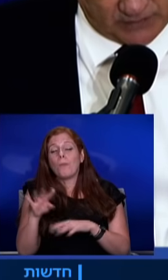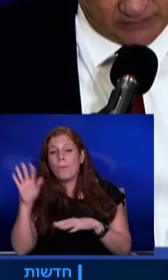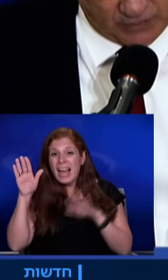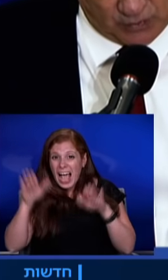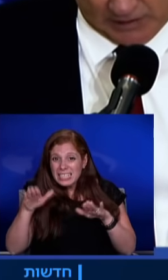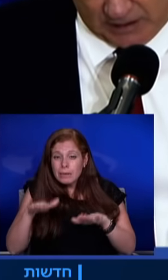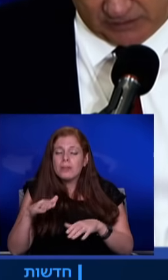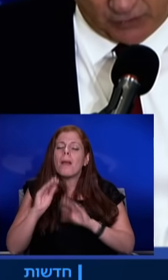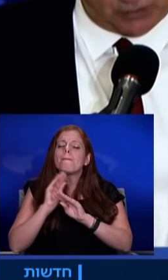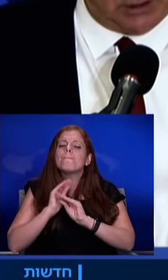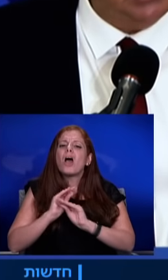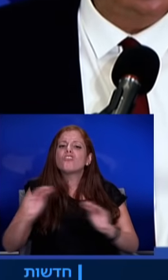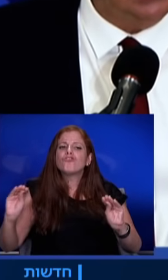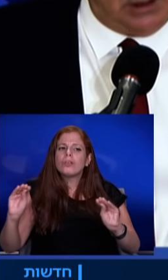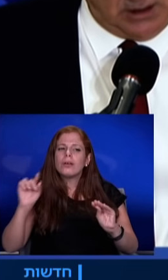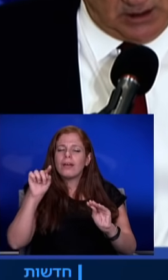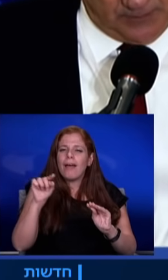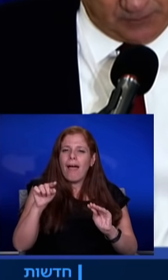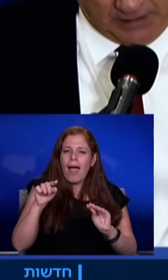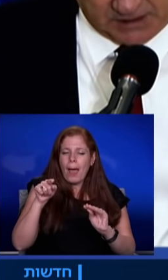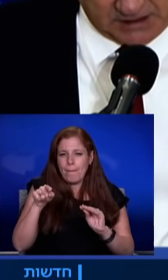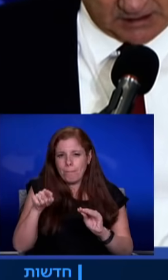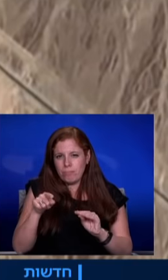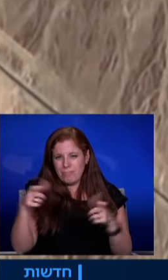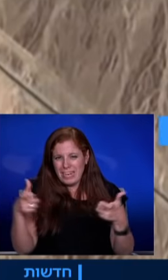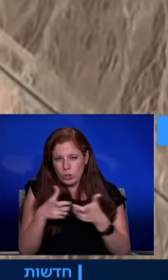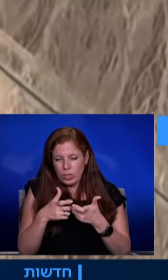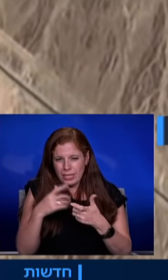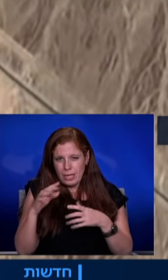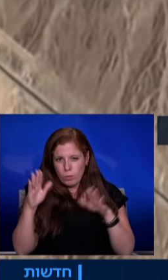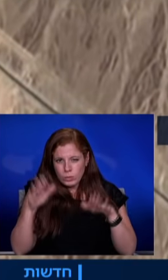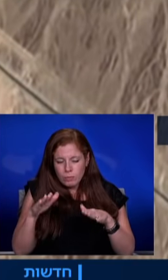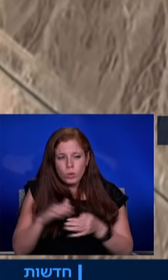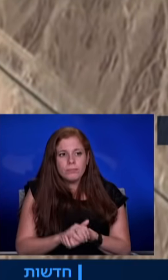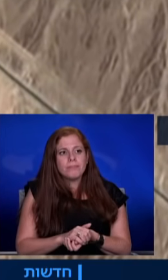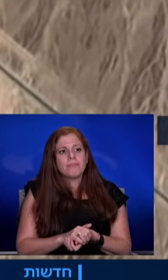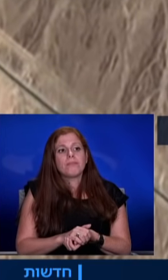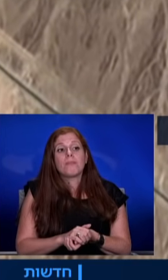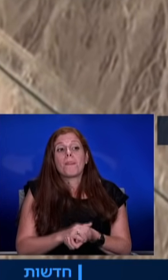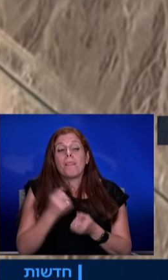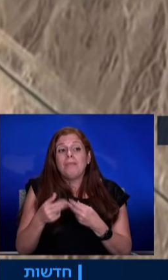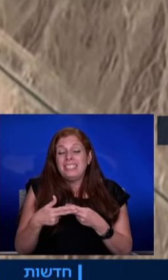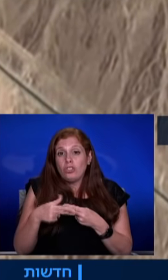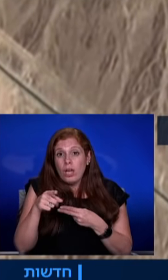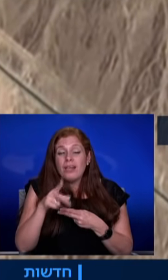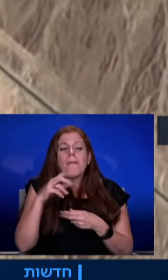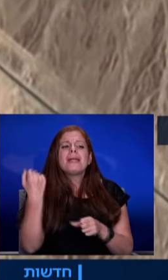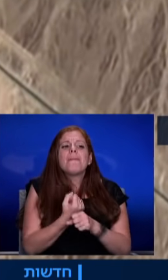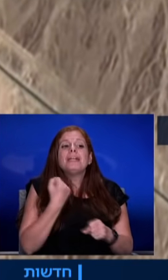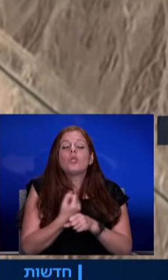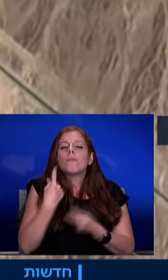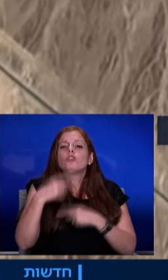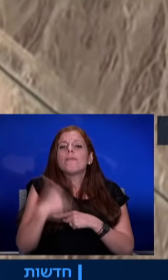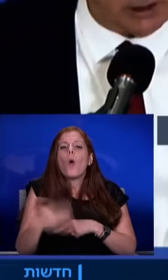מיליציות שיעיות בהפעלת מלאטים מתאבדים. בבסיס קשן, צפונית לאספהאן, מתבצעות בשנים